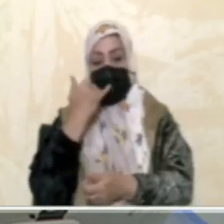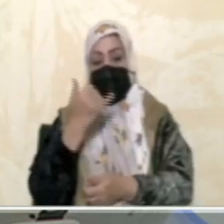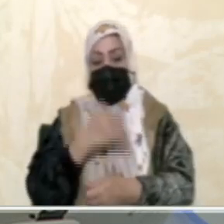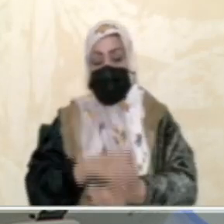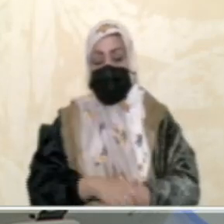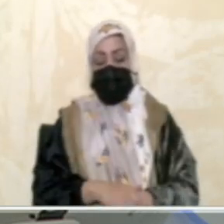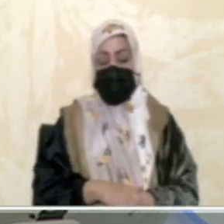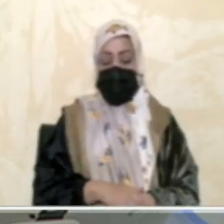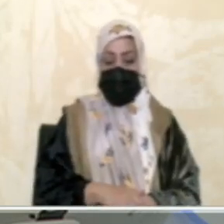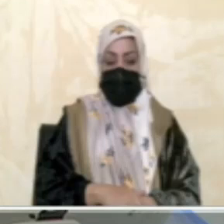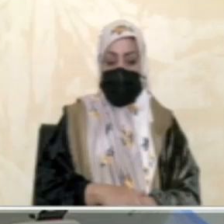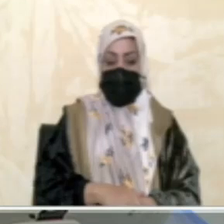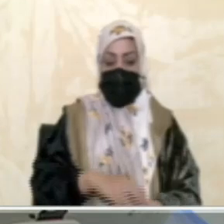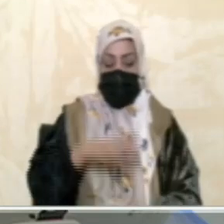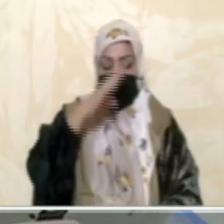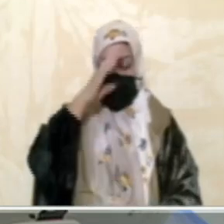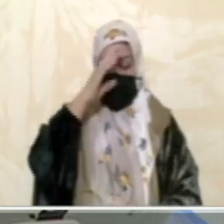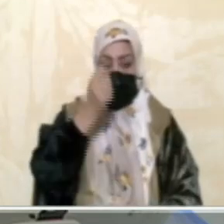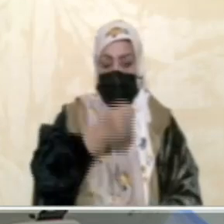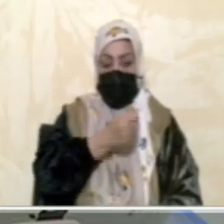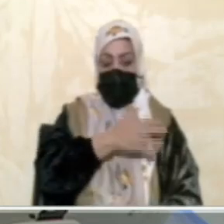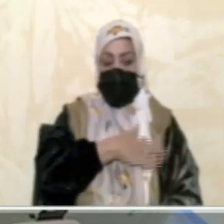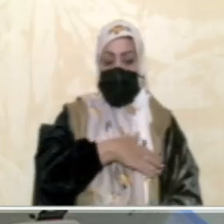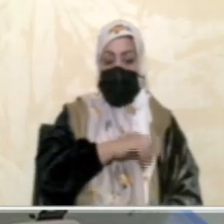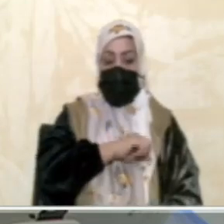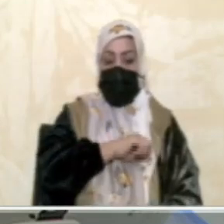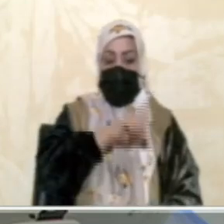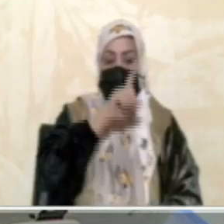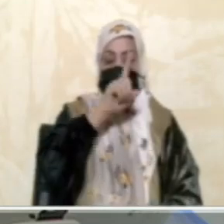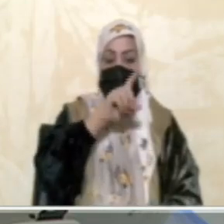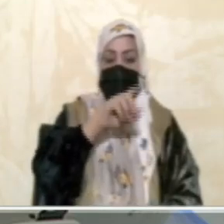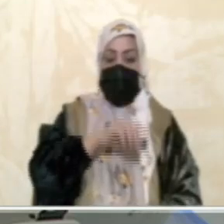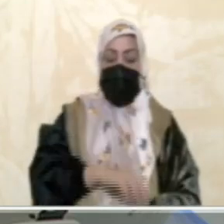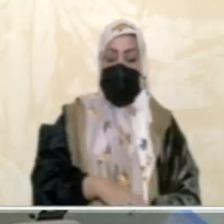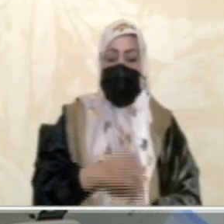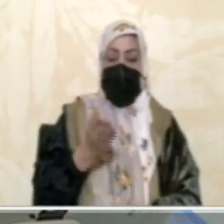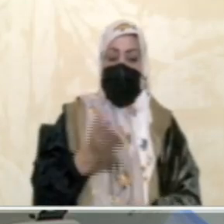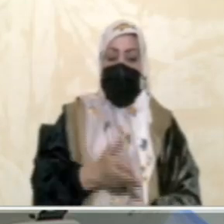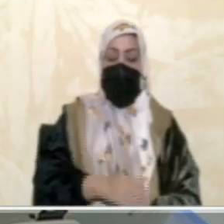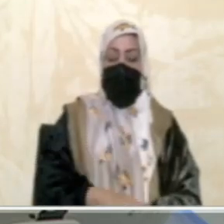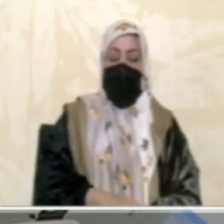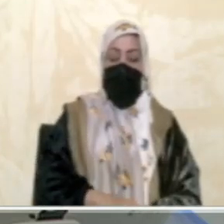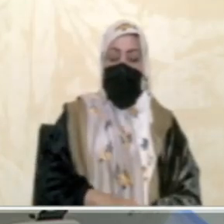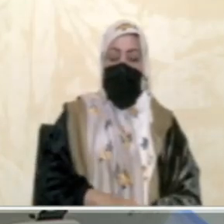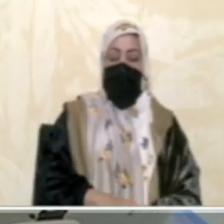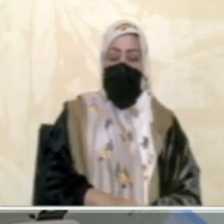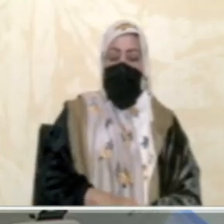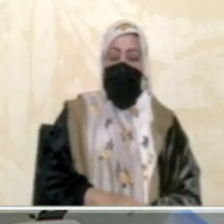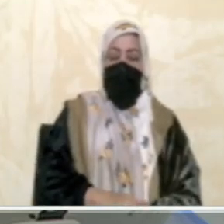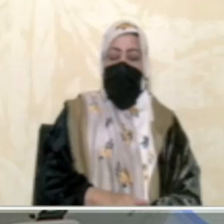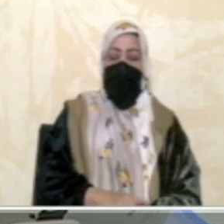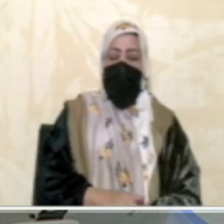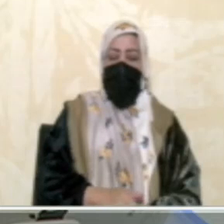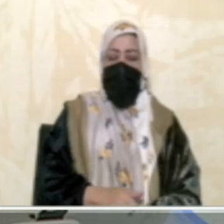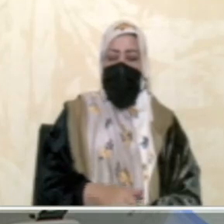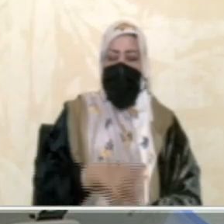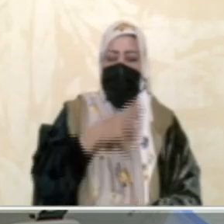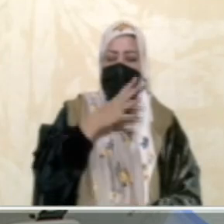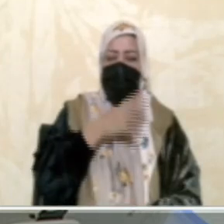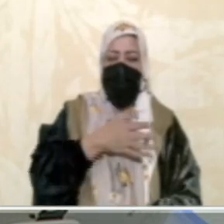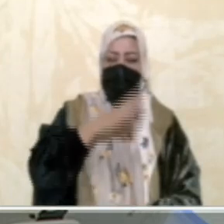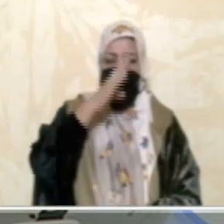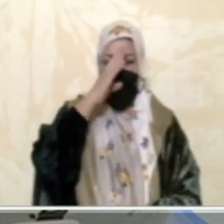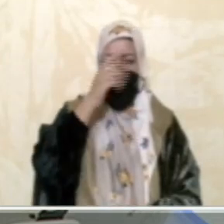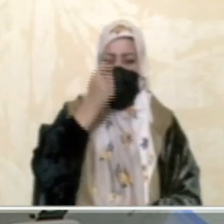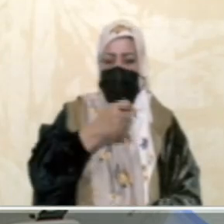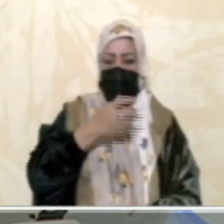عليكم السلام ورحمه الله تفضل يا محمد بارك الله فيك شيخ تحيه طيب عليك استاذ نسال الله ان